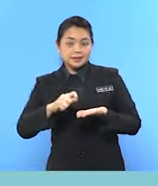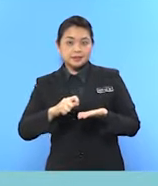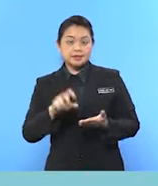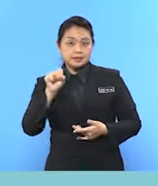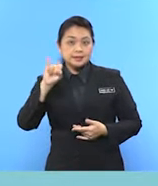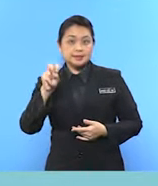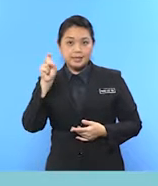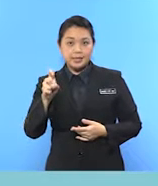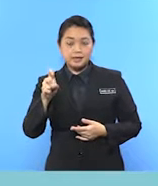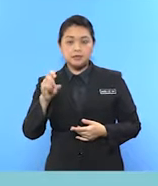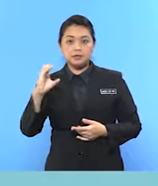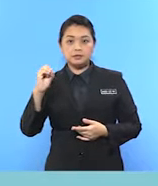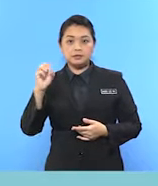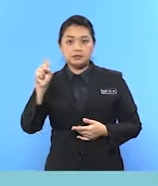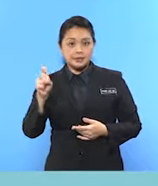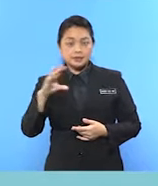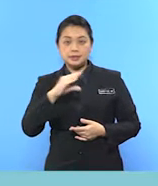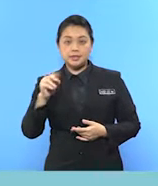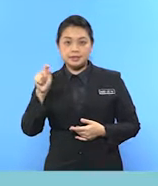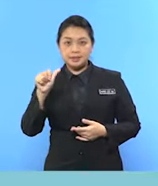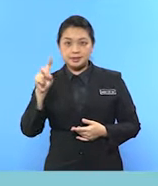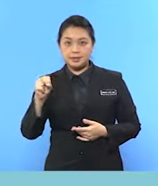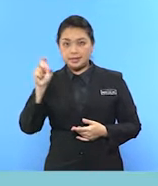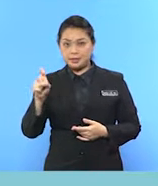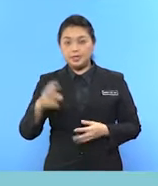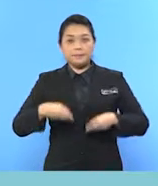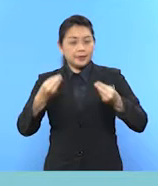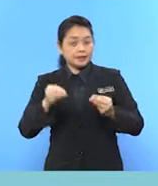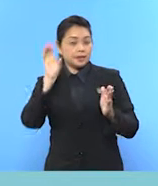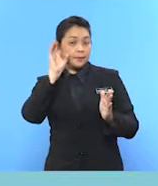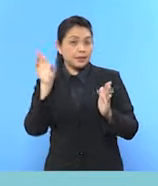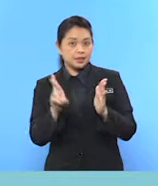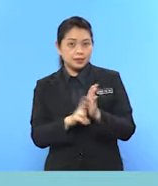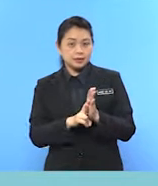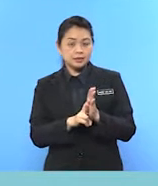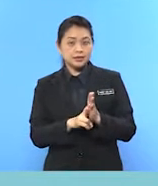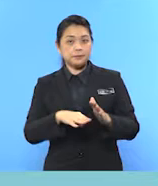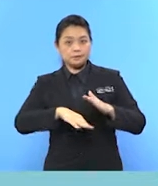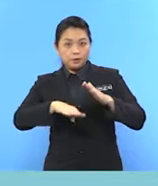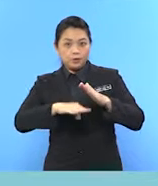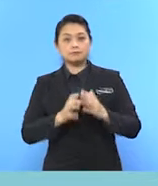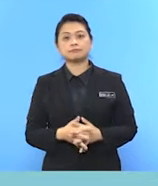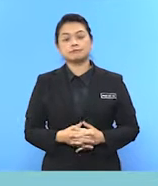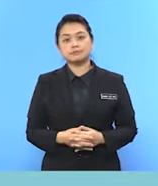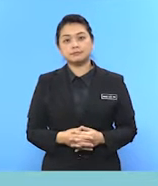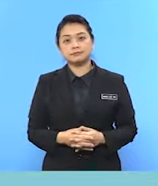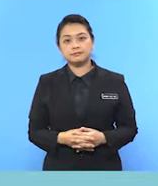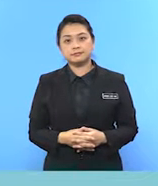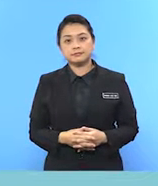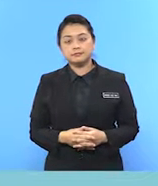Nyatakan sin X, cos X dan tangent X bagi gambar rajah di bawah.